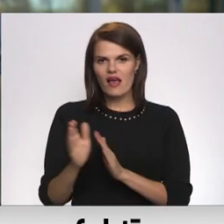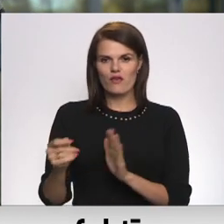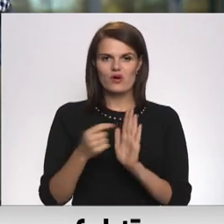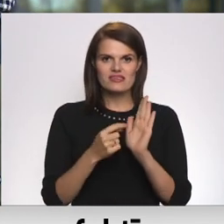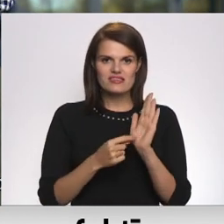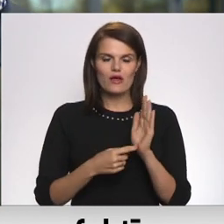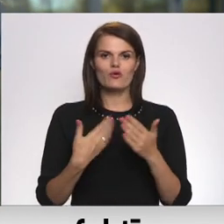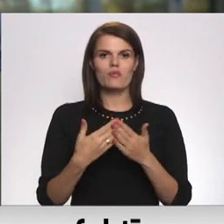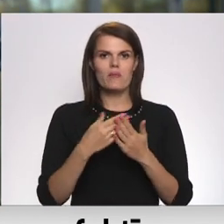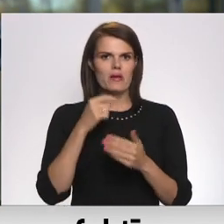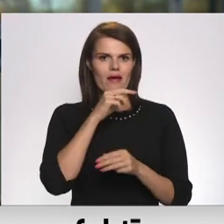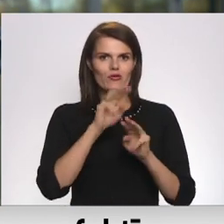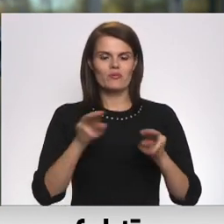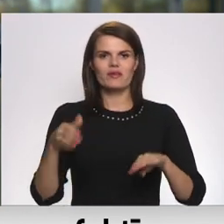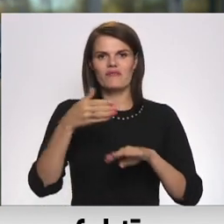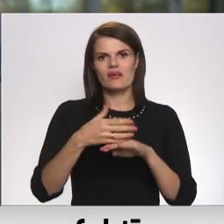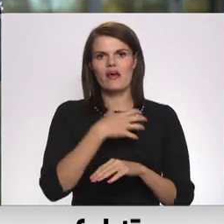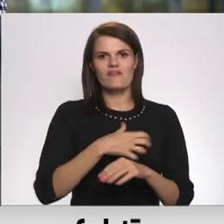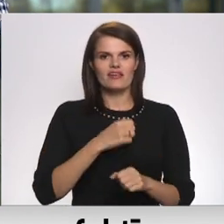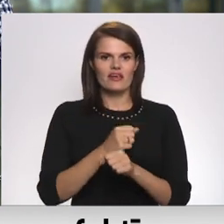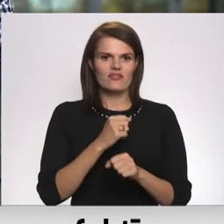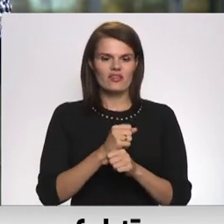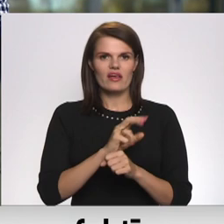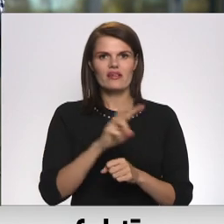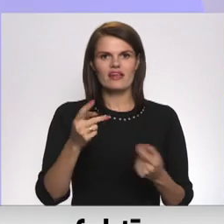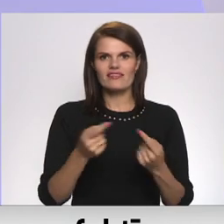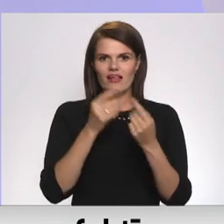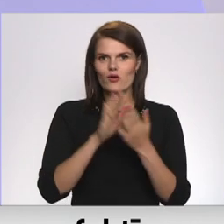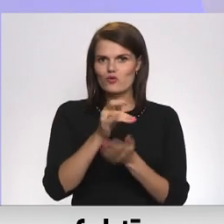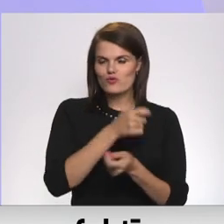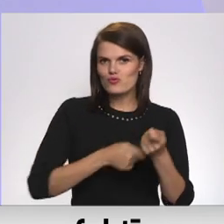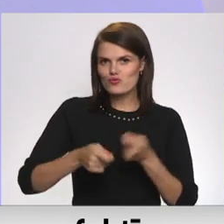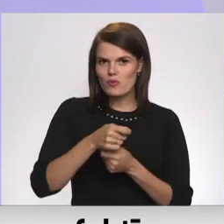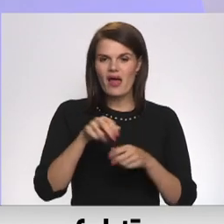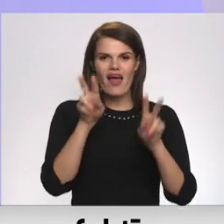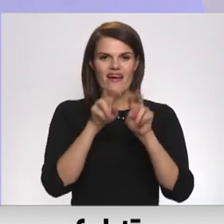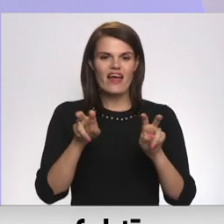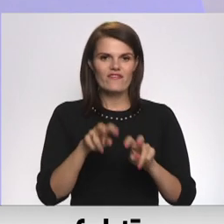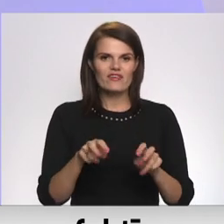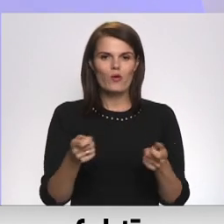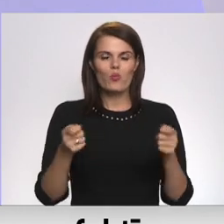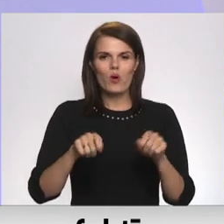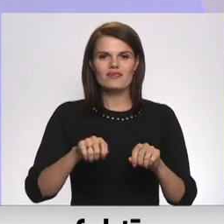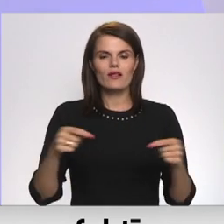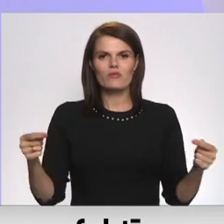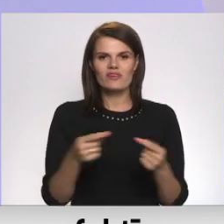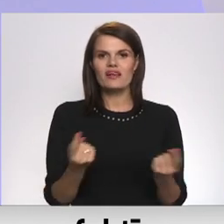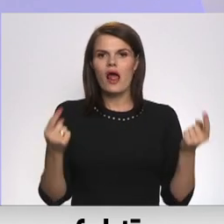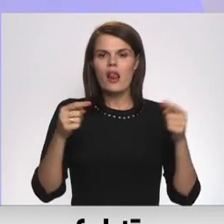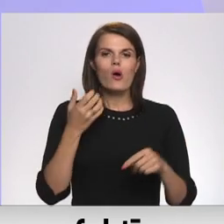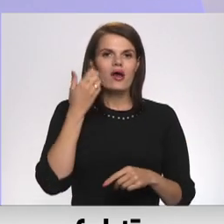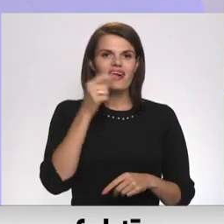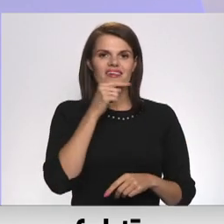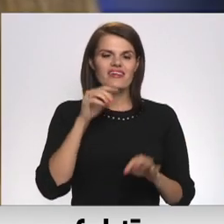ekonomikas ministrijas vietā kaut ko, kas attiecās uz uzņēmējiem vai citas lietas. Revīzijas noslēgums sakrit ar laiku, kad Krievija sāka